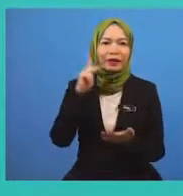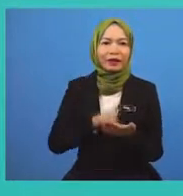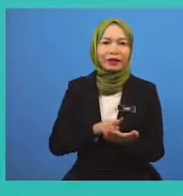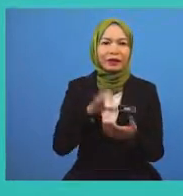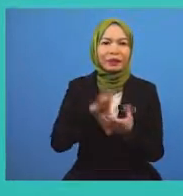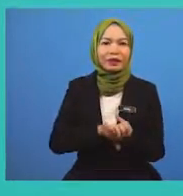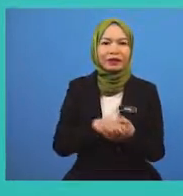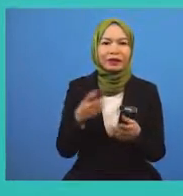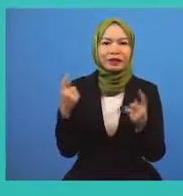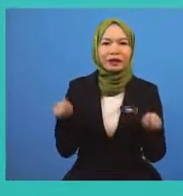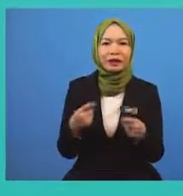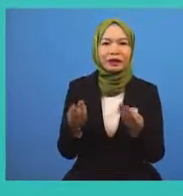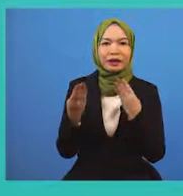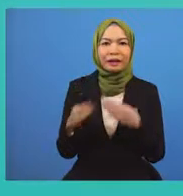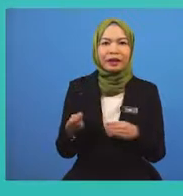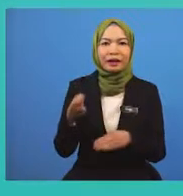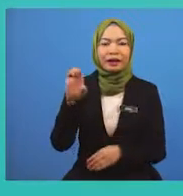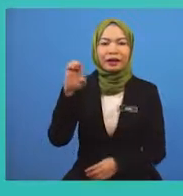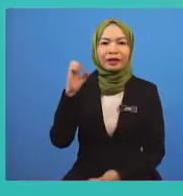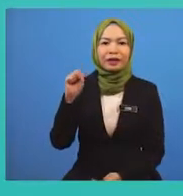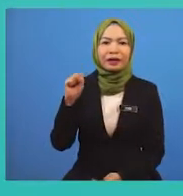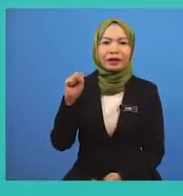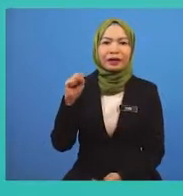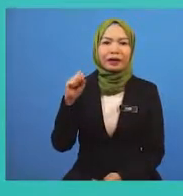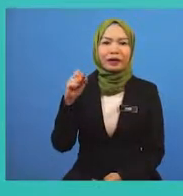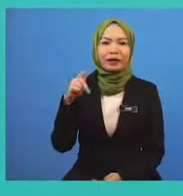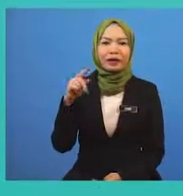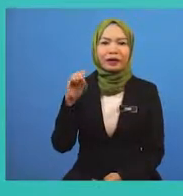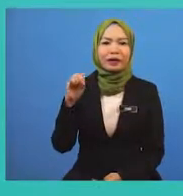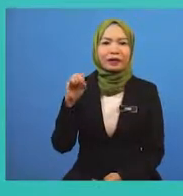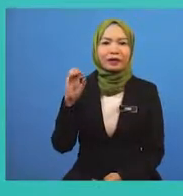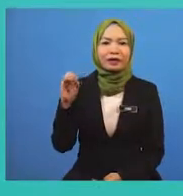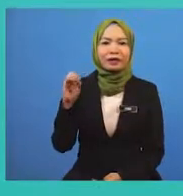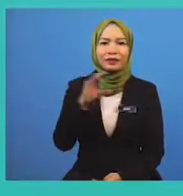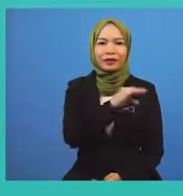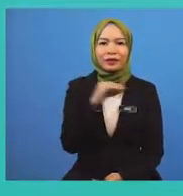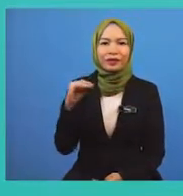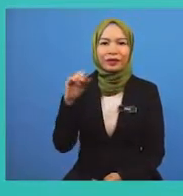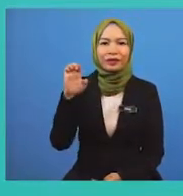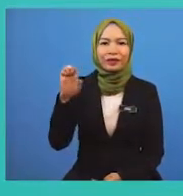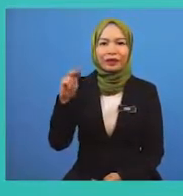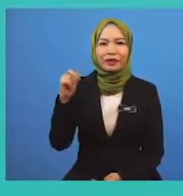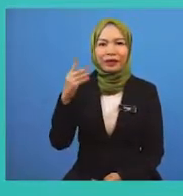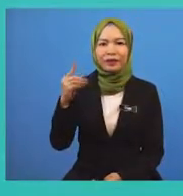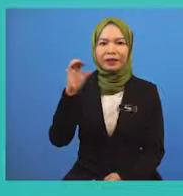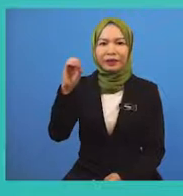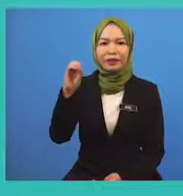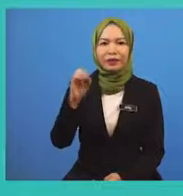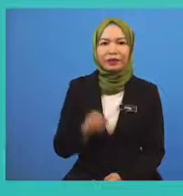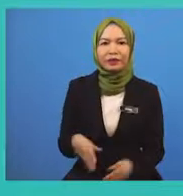endotermik. Ketiga, memberi contoh tindak balas eksotermik dan